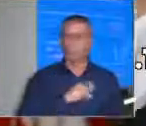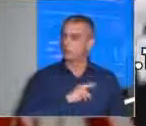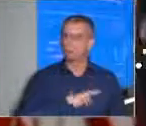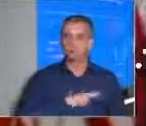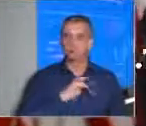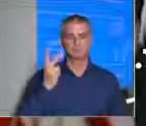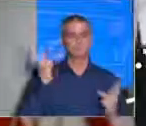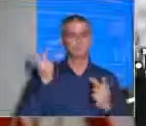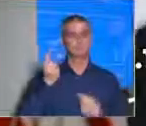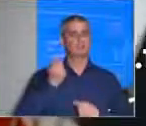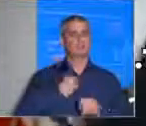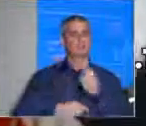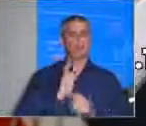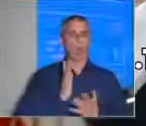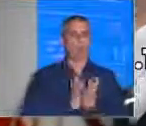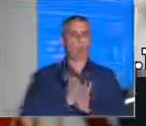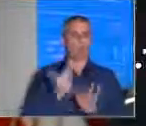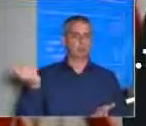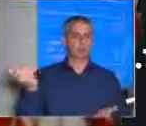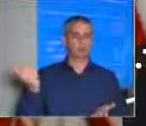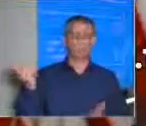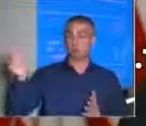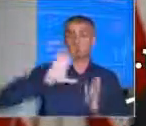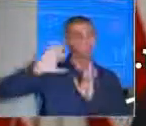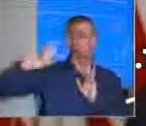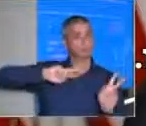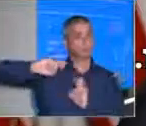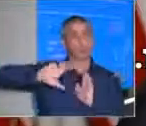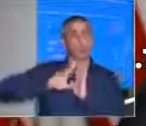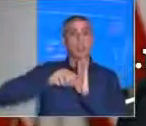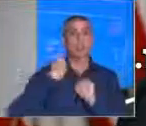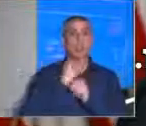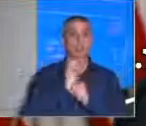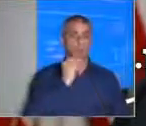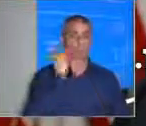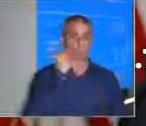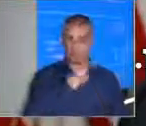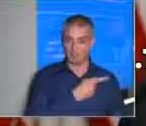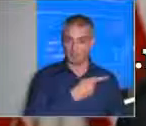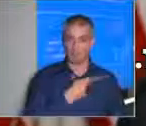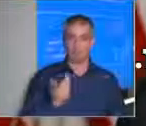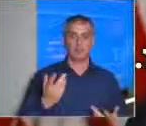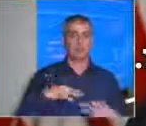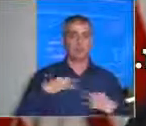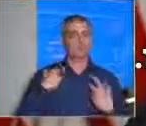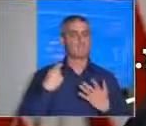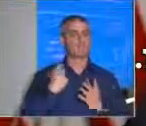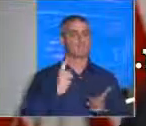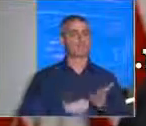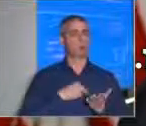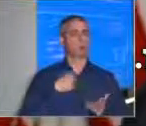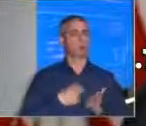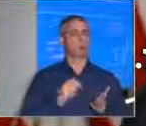longer tolerate unfair trading practices that steal American jobs, wealth and intellectual property.